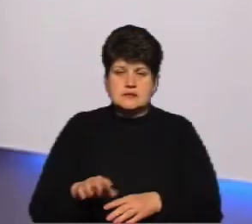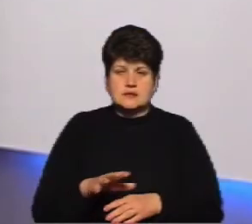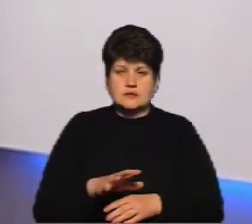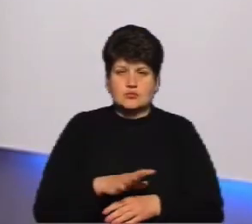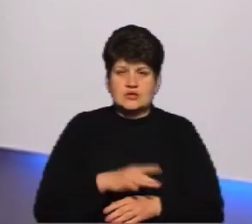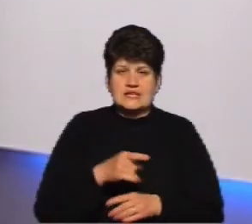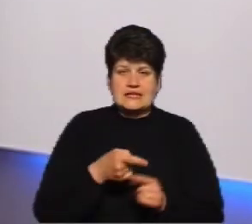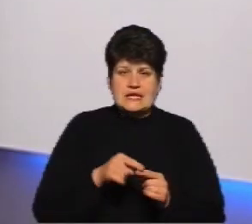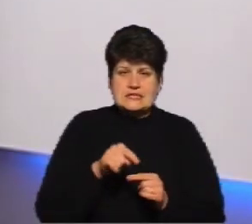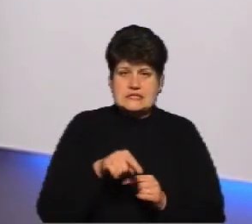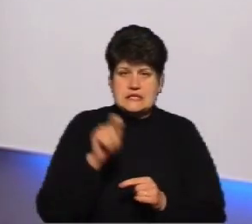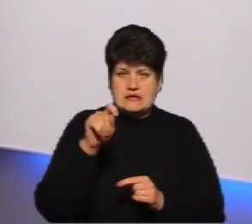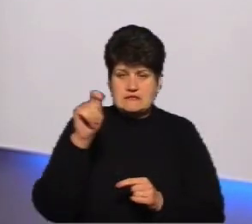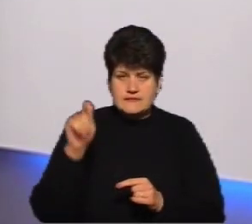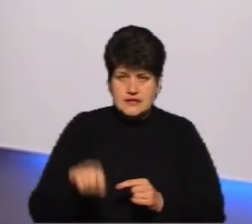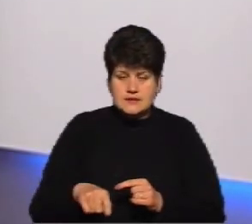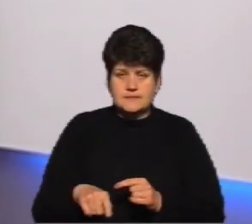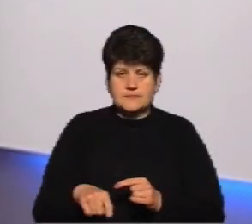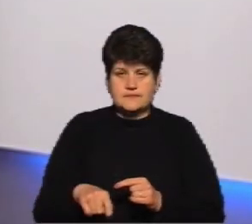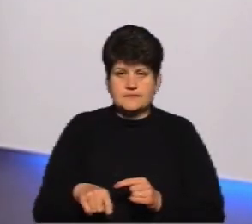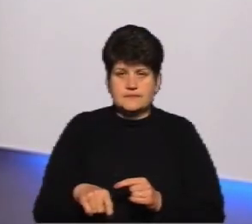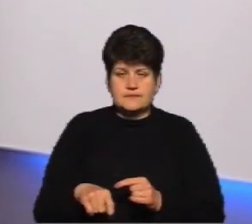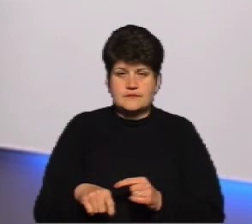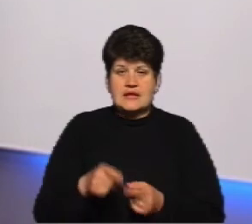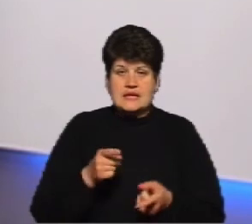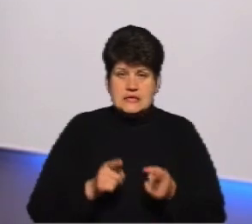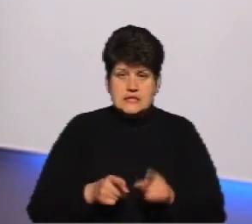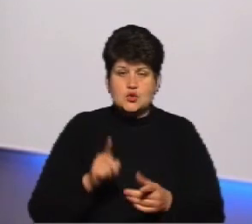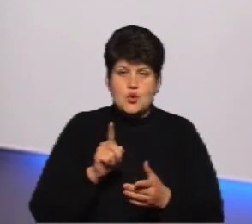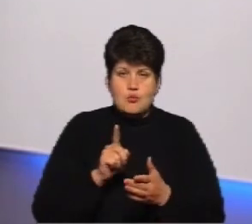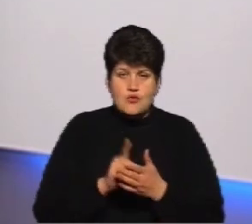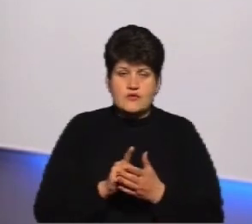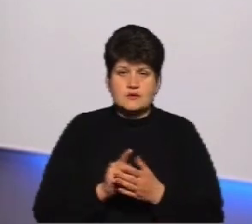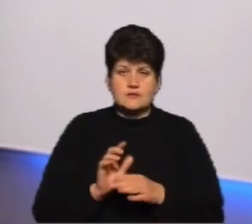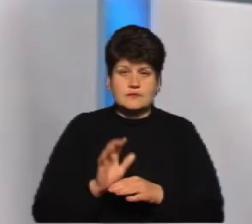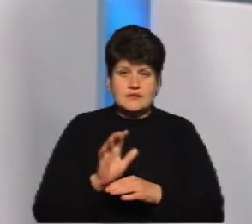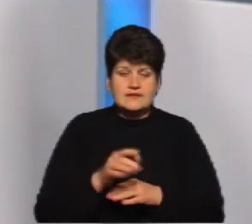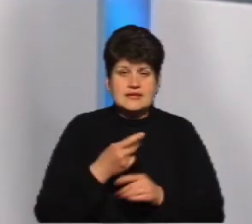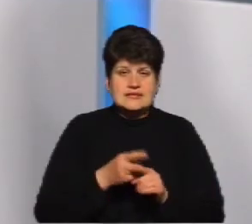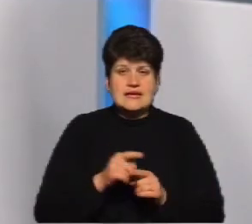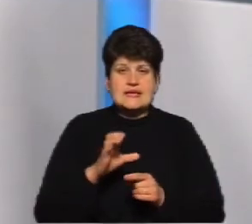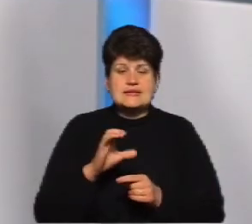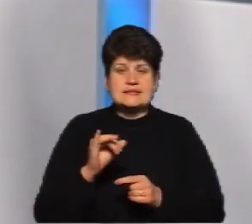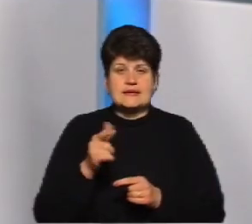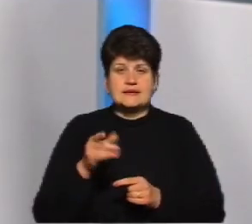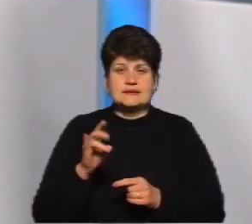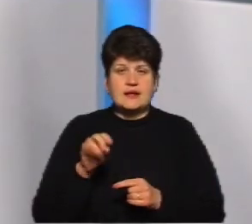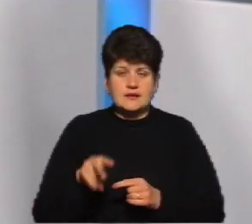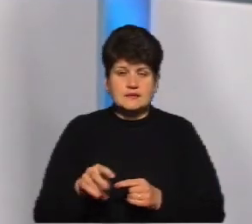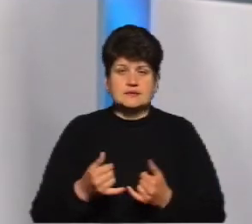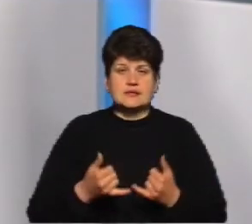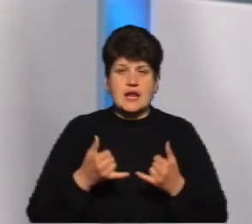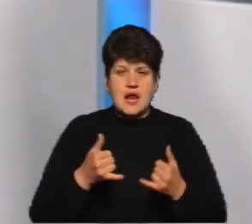війну, от, дійсно повинні послати цей сигнал для